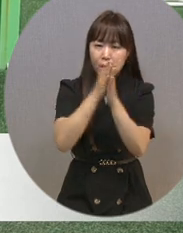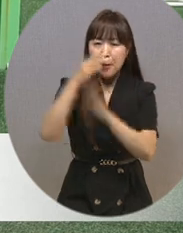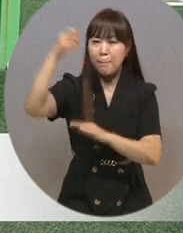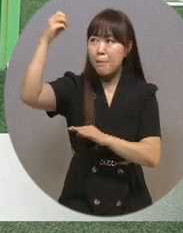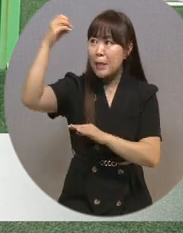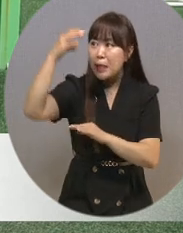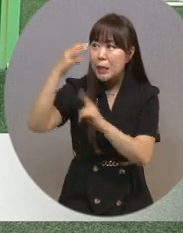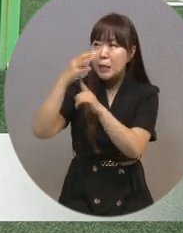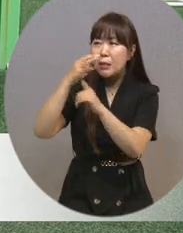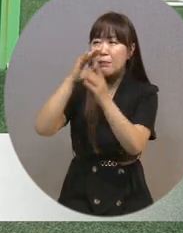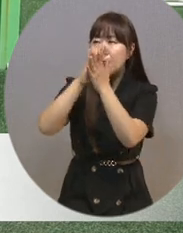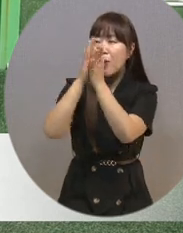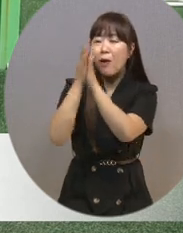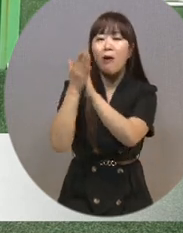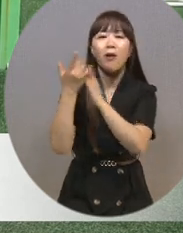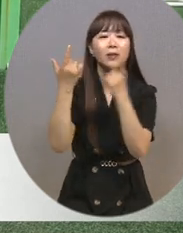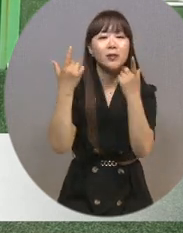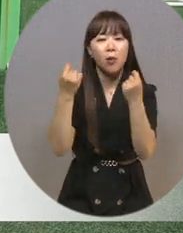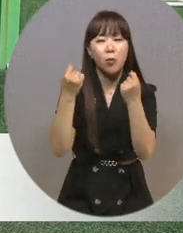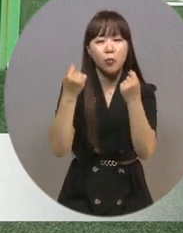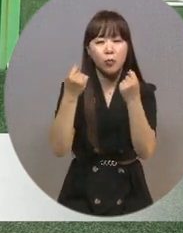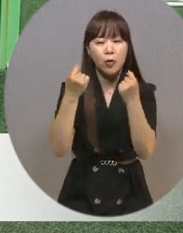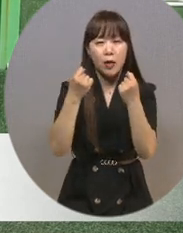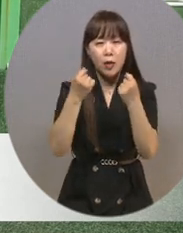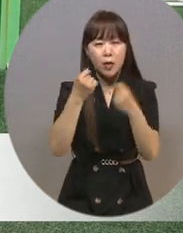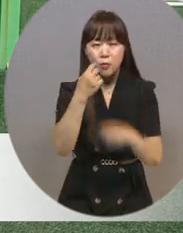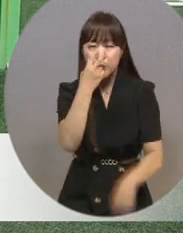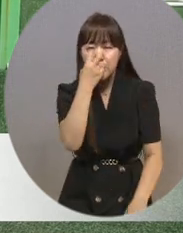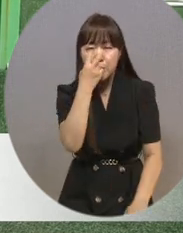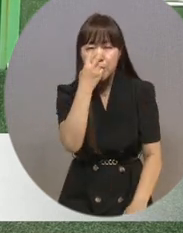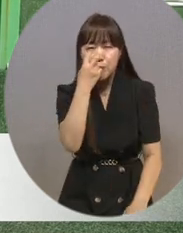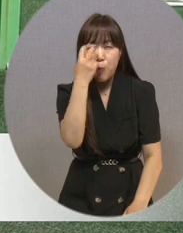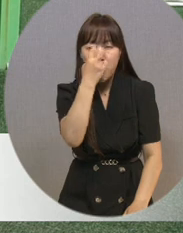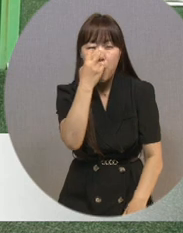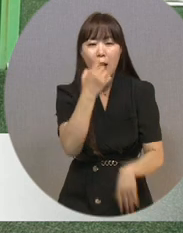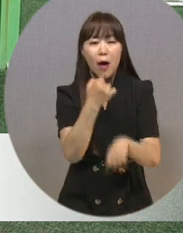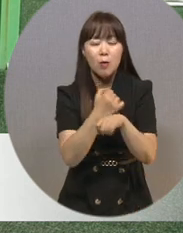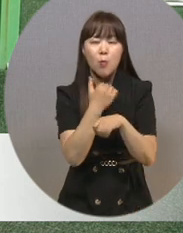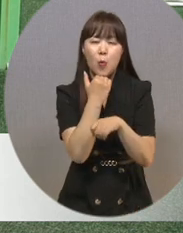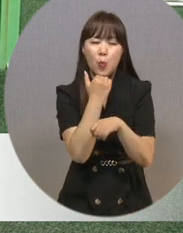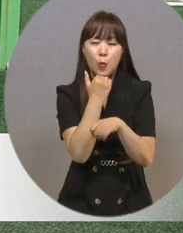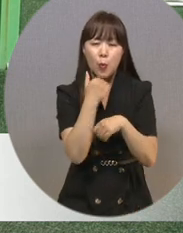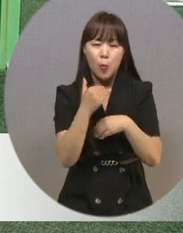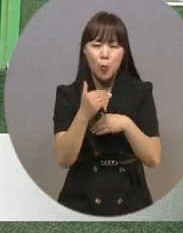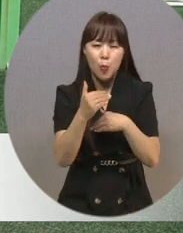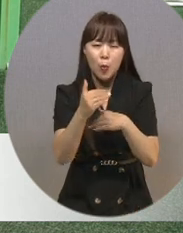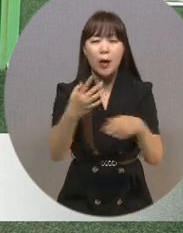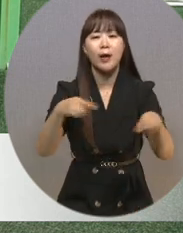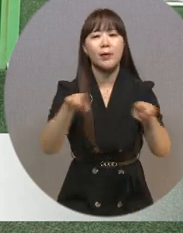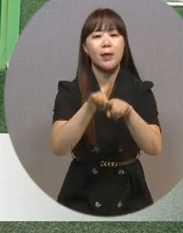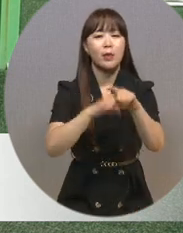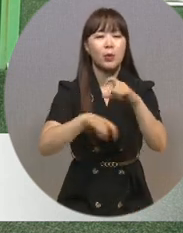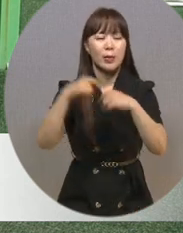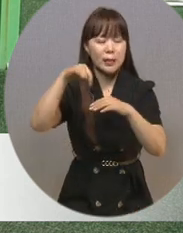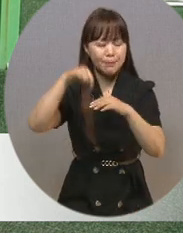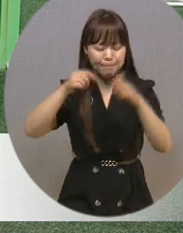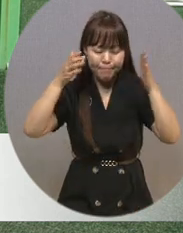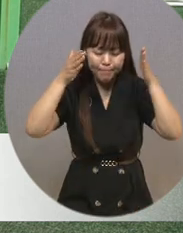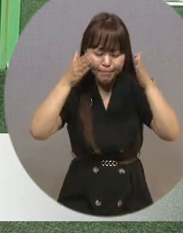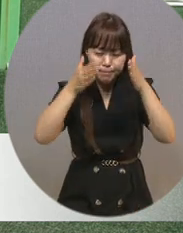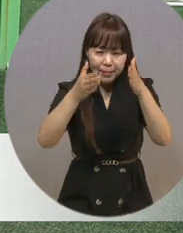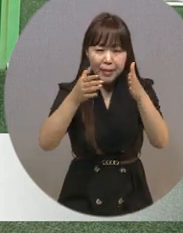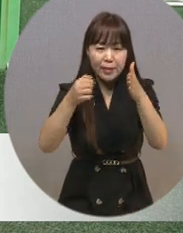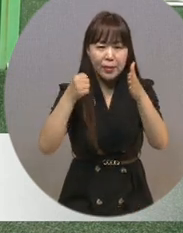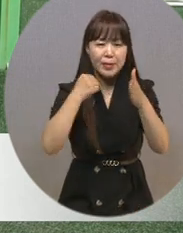빛의 변화 등을 주의 깊게 관찰하고 또 그러한 기다리는 과정을 통해서 또 깊은 집중력과